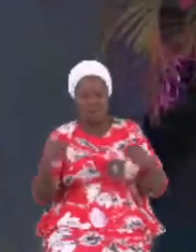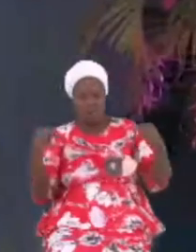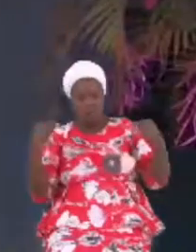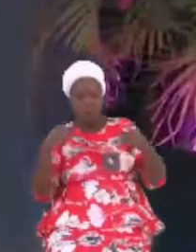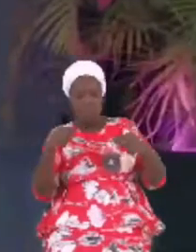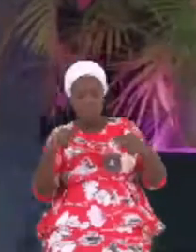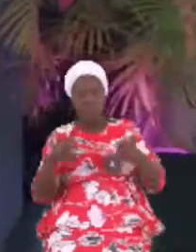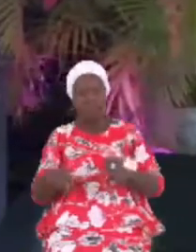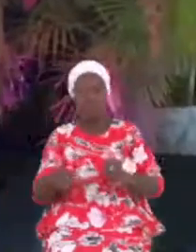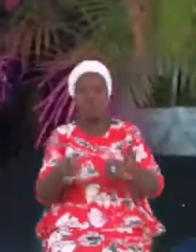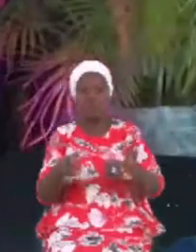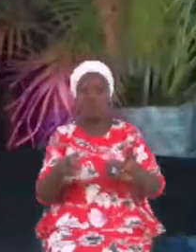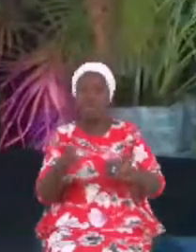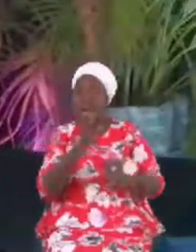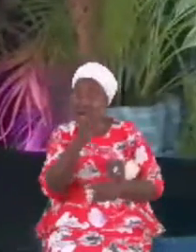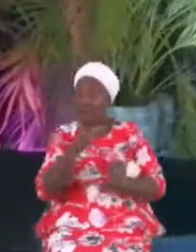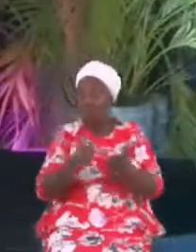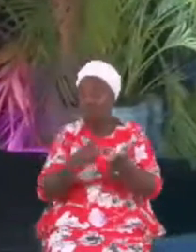direction opposée. Parfois,